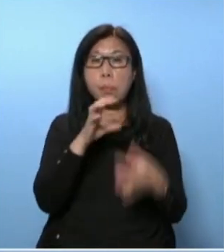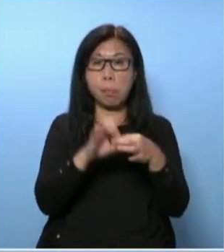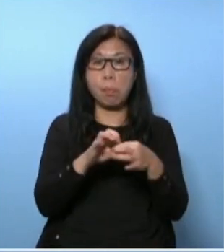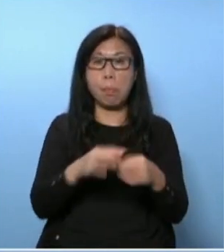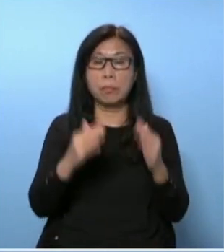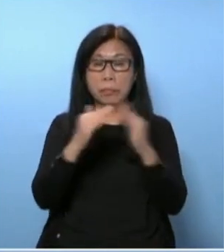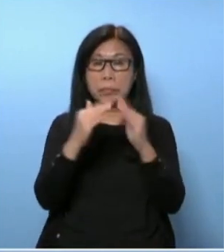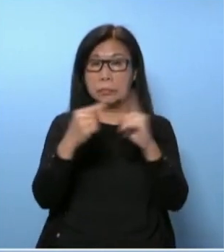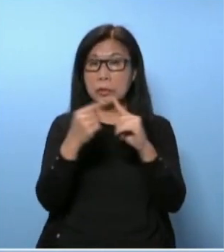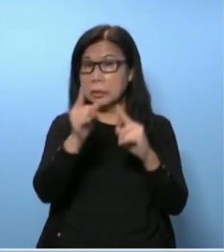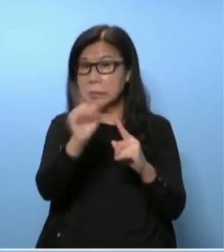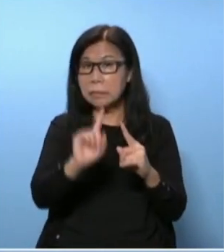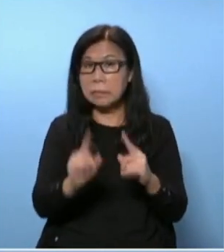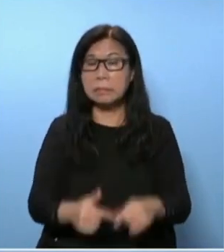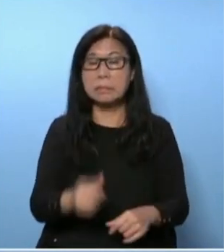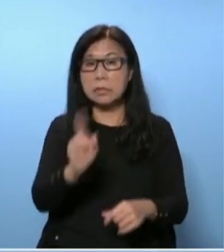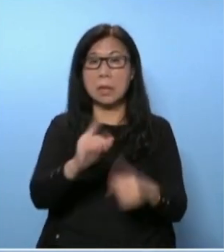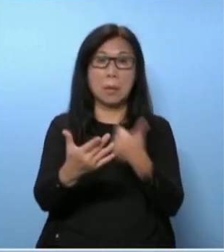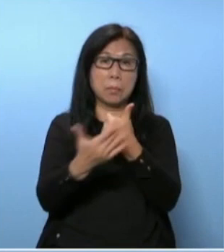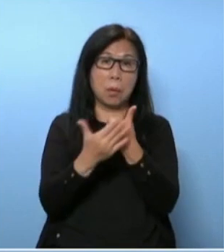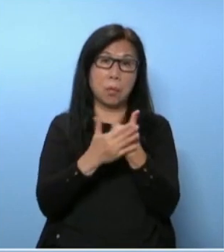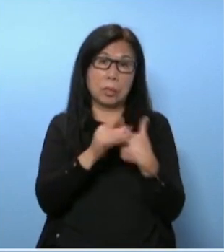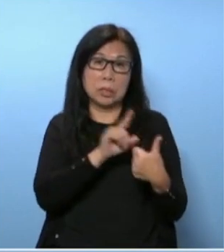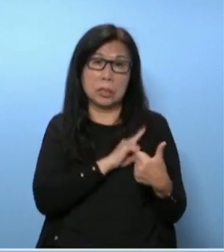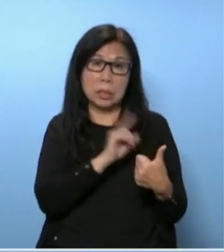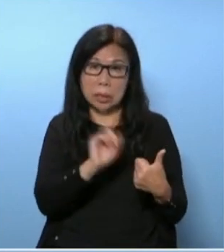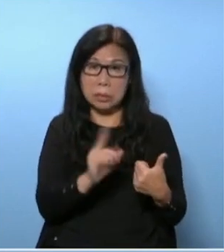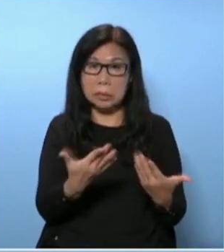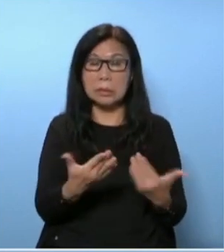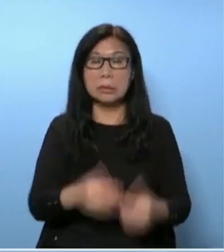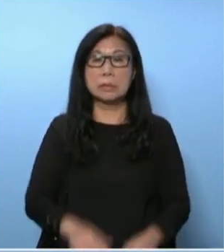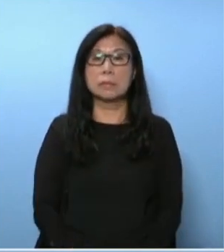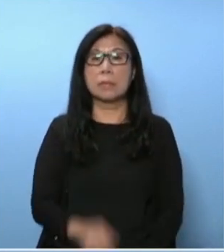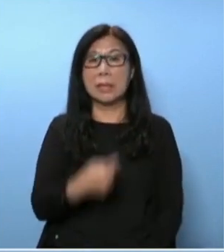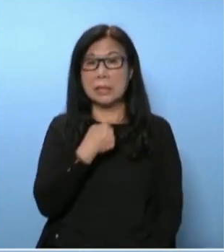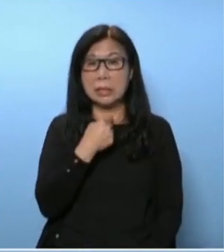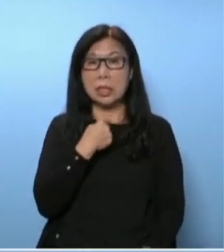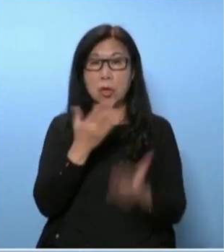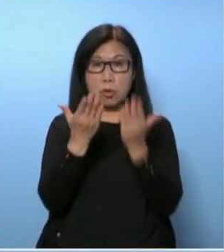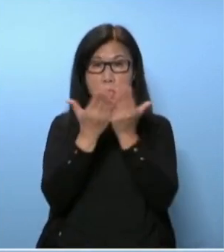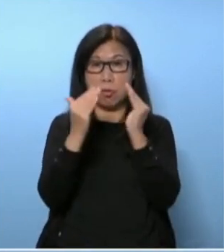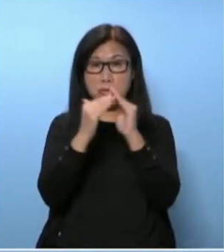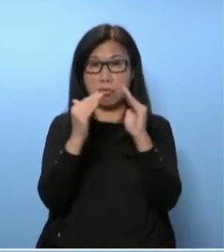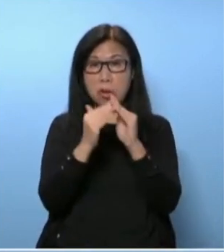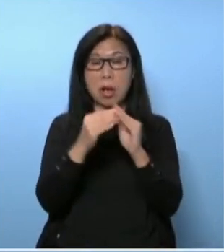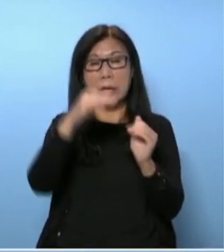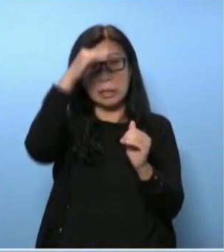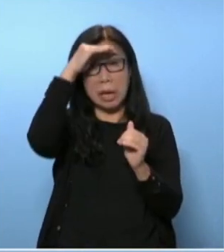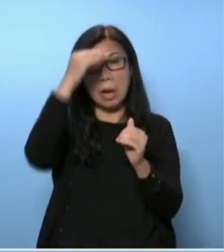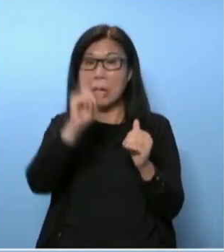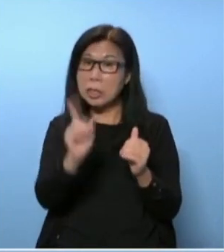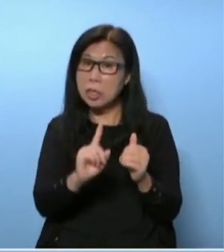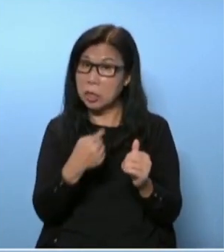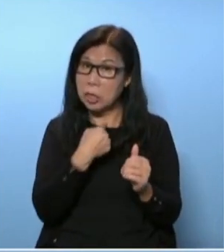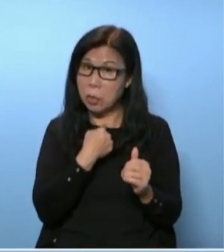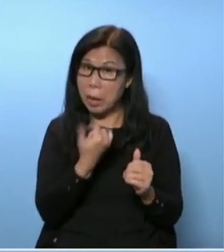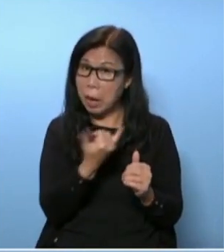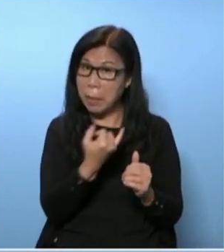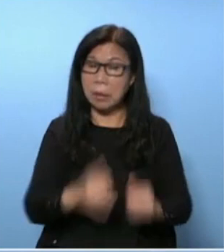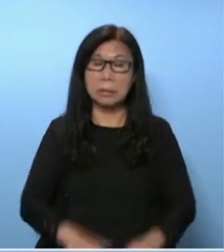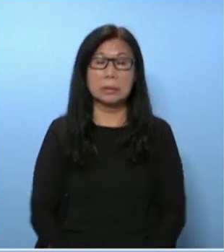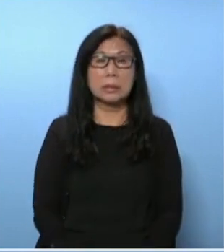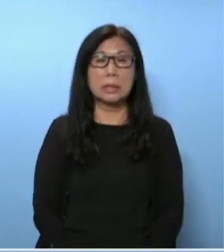係屋企人係點樣去保護啊，或者係咪要需要一個嘅警察學校啊咁樣。咁當然啦，我哋咧係會基